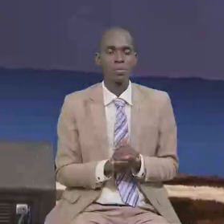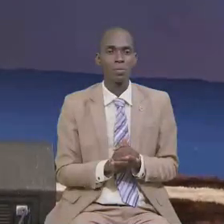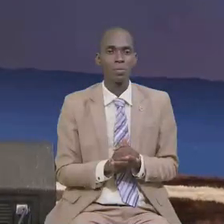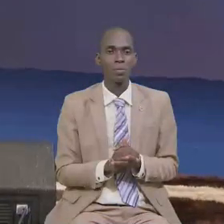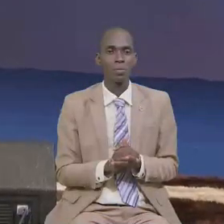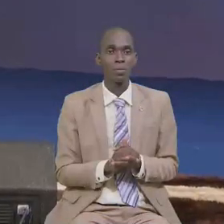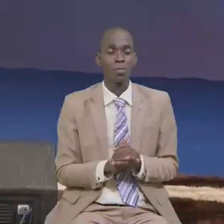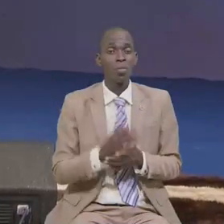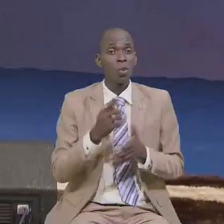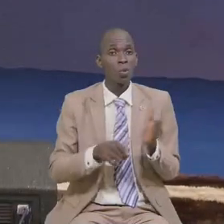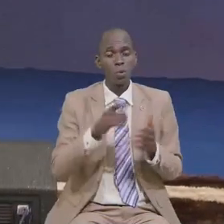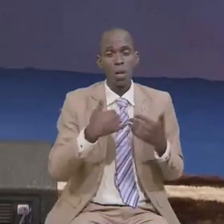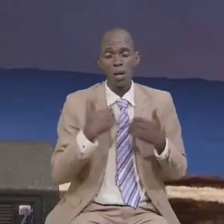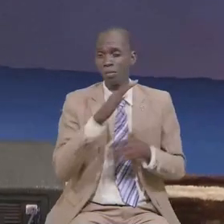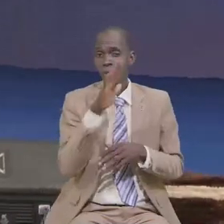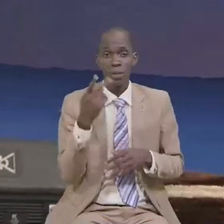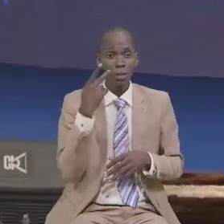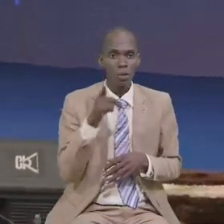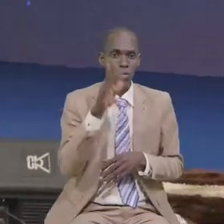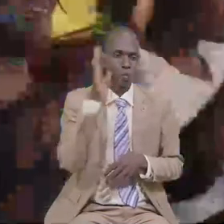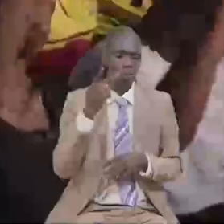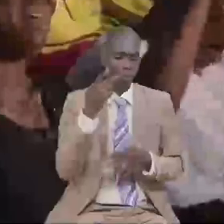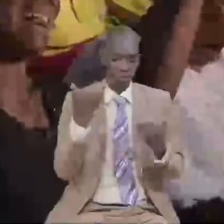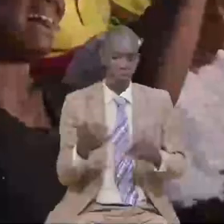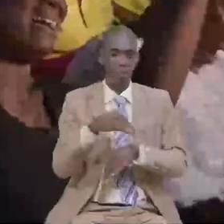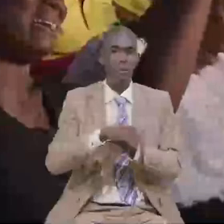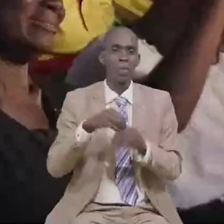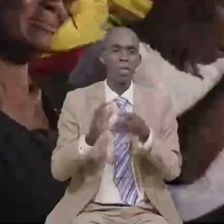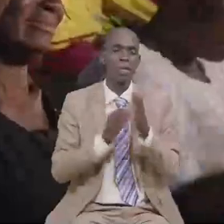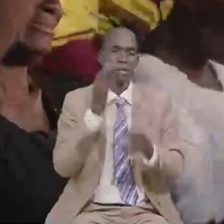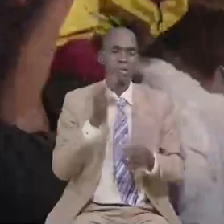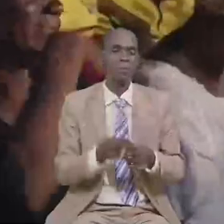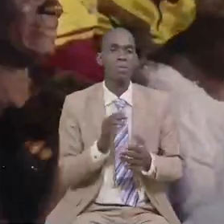Ce que tu n'avais jamais vu, tu le verras ce soir.